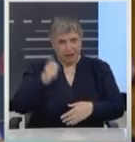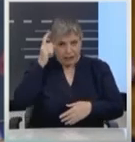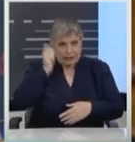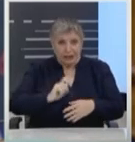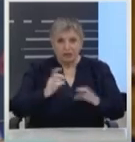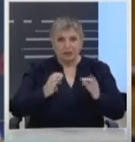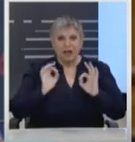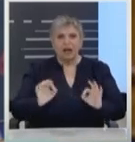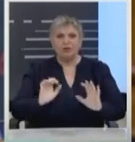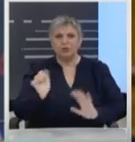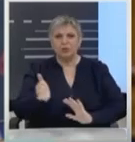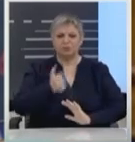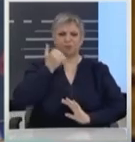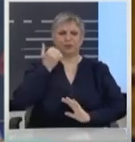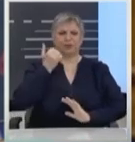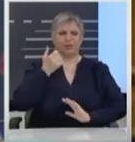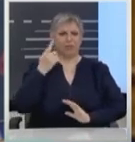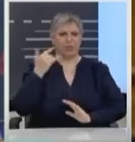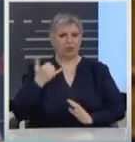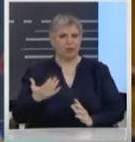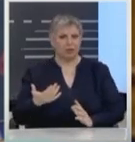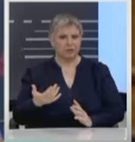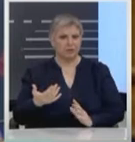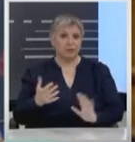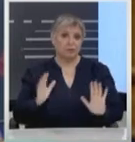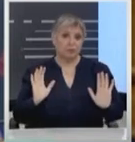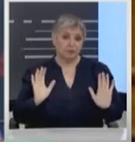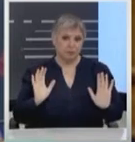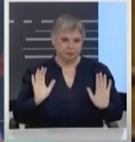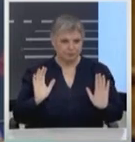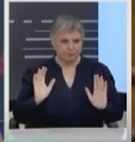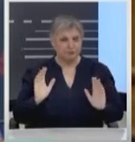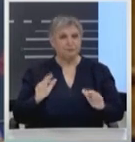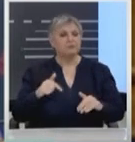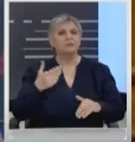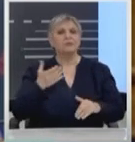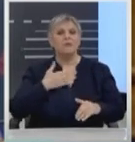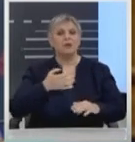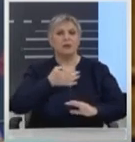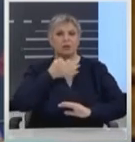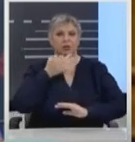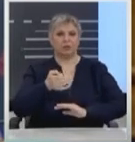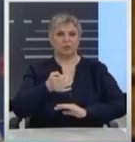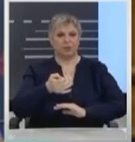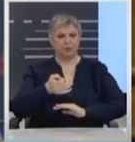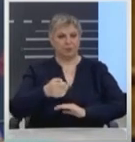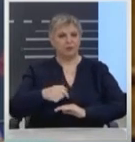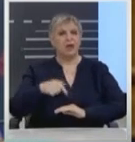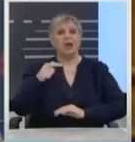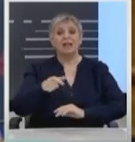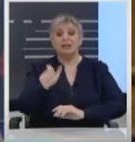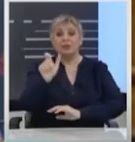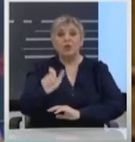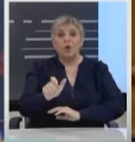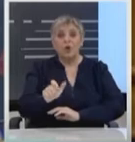σας ξεφεύγουν. Η ουσία τώρα. Λίγο ησυχία παρακαλώ. Ο κ. Μητσοτάκης δεν θέλησε να δώσει επί της ουσίας απαντήσεις. Ο